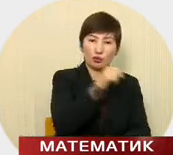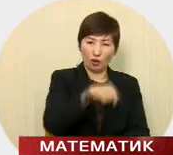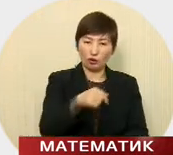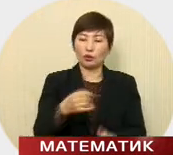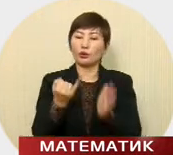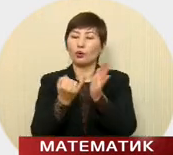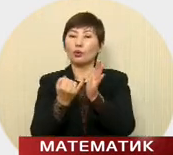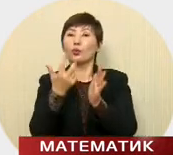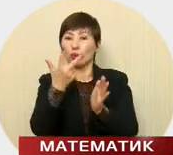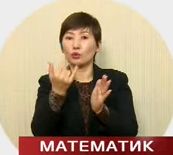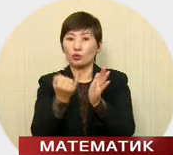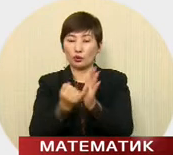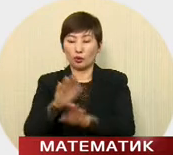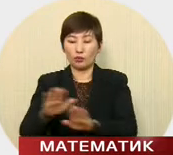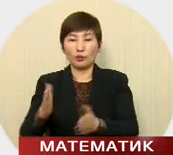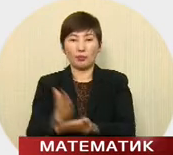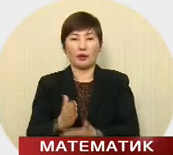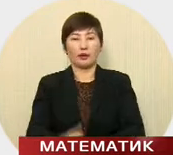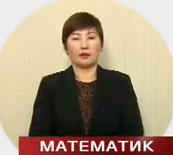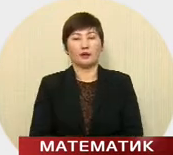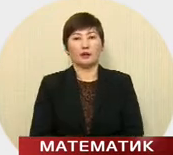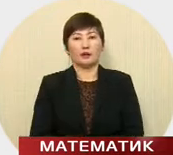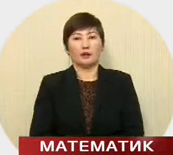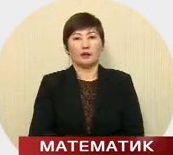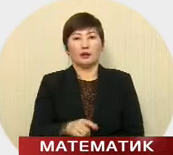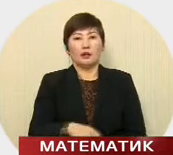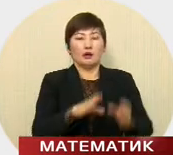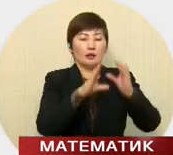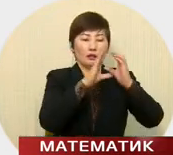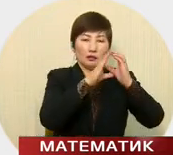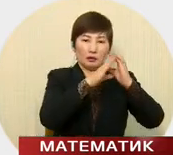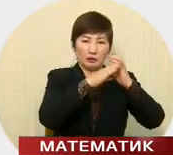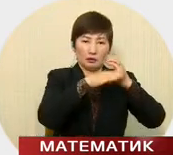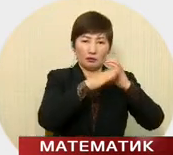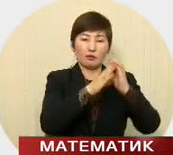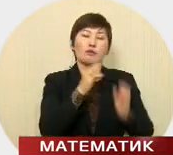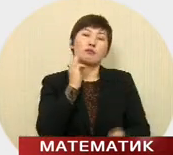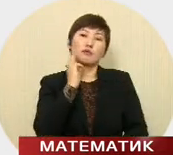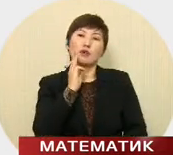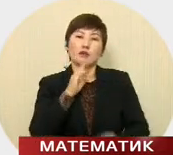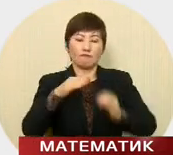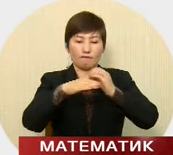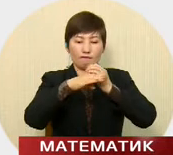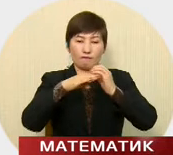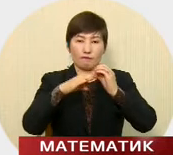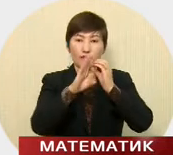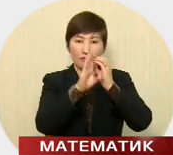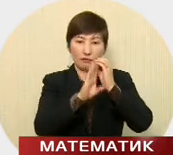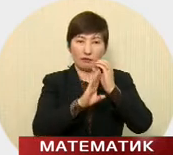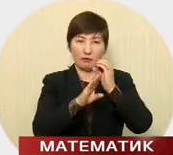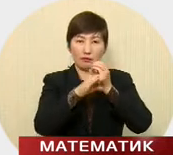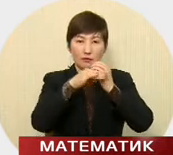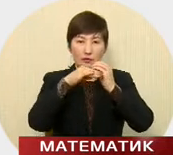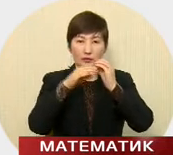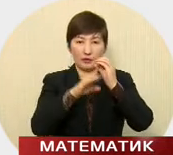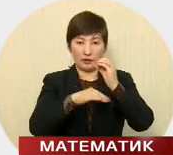хувьд 36 сурагчтай байгаа. За тэгвэл мөн энэ дугуйн шар өнгийн хэсэг маань нийт дугуйн тэн хагасыг эзэлж байгаа буюу